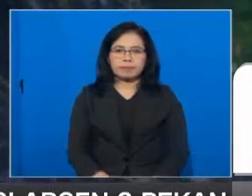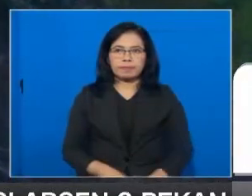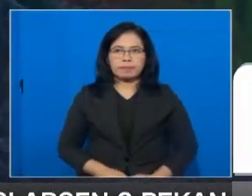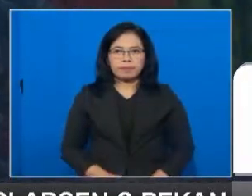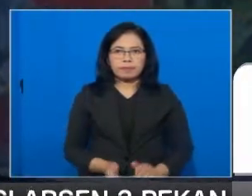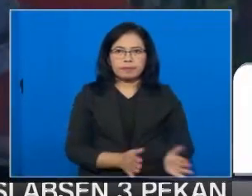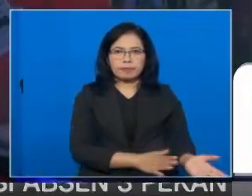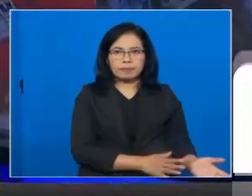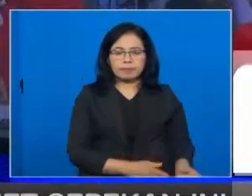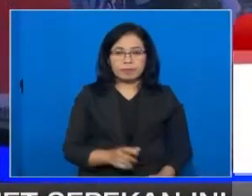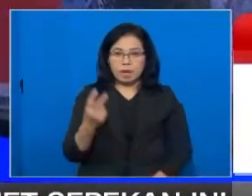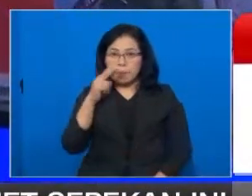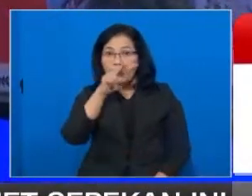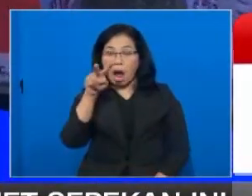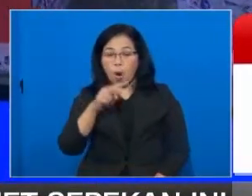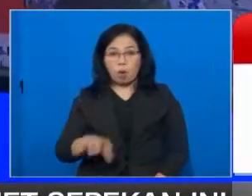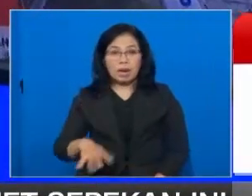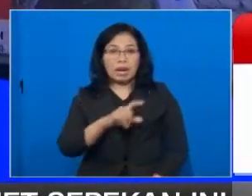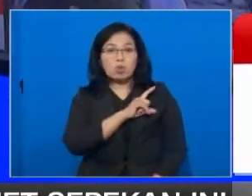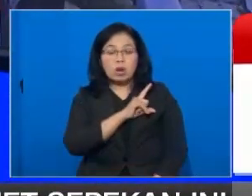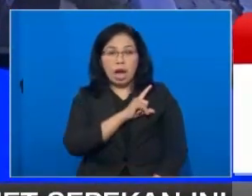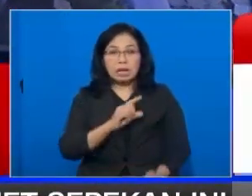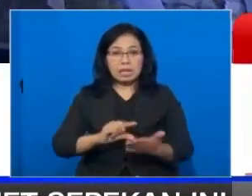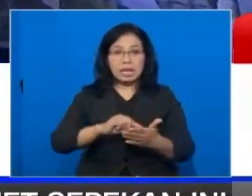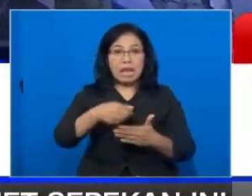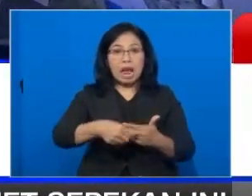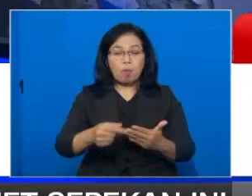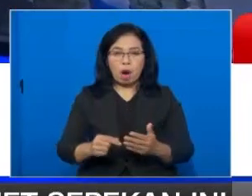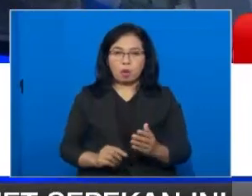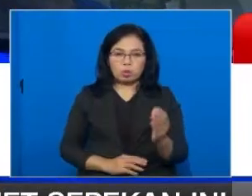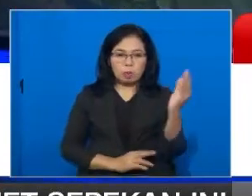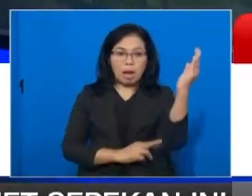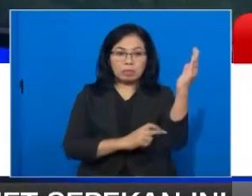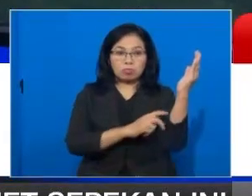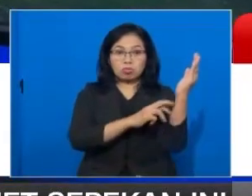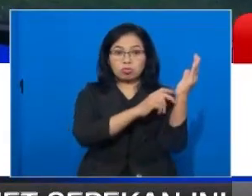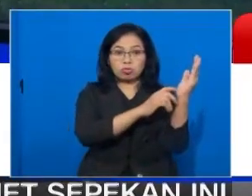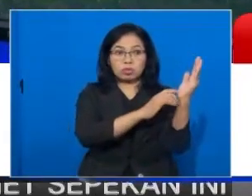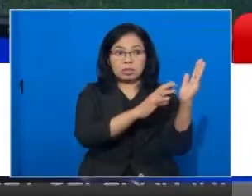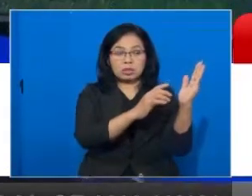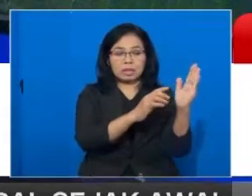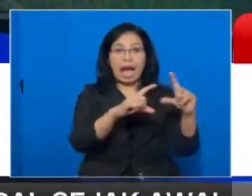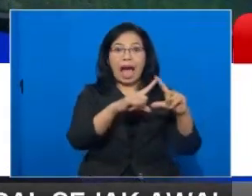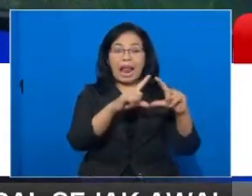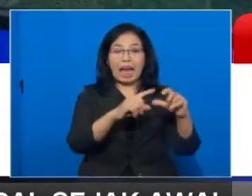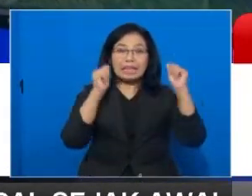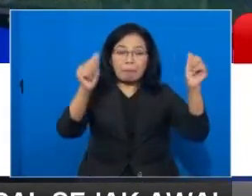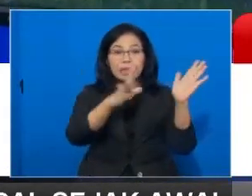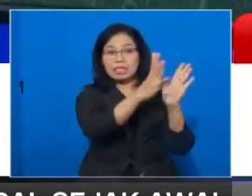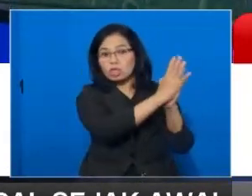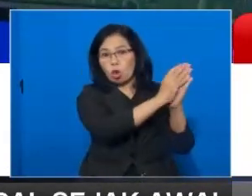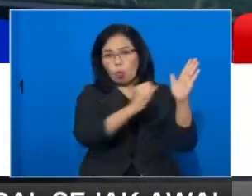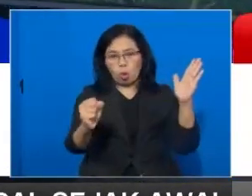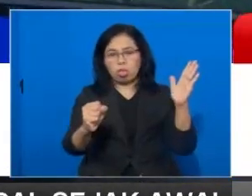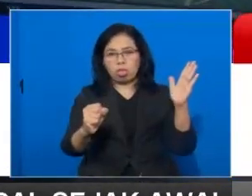selanjutnya pengawas Kelurahan dan desa di Kabupaten Lamongan harus memanjat tiang baliho setinggi 4 met untuk mencopot sejumlah alat peraga kampanye sementara di